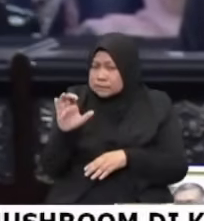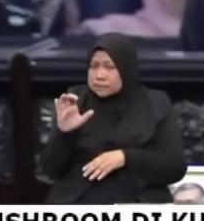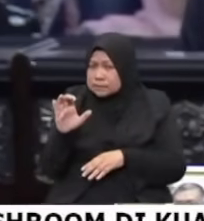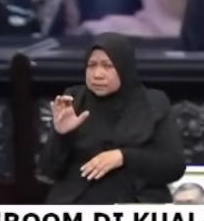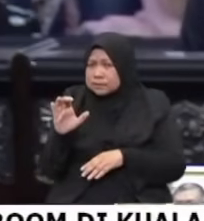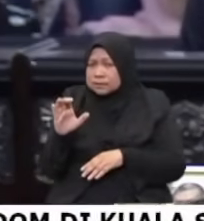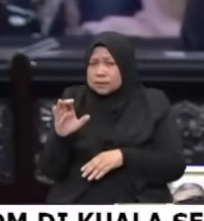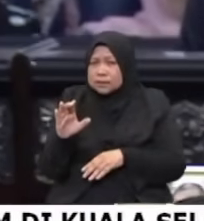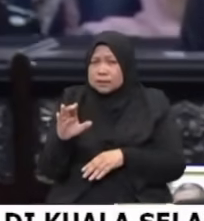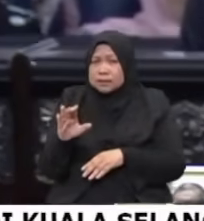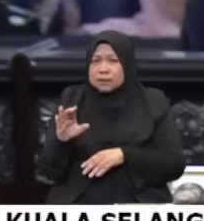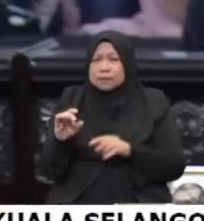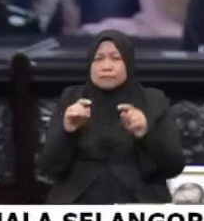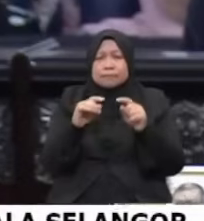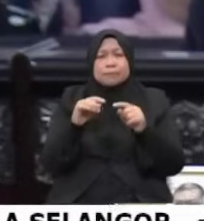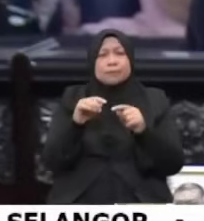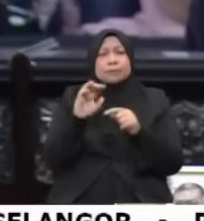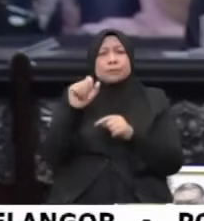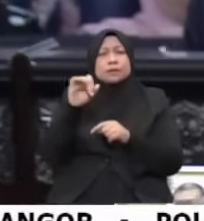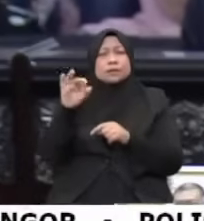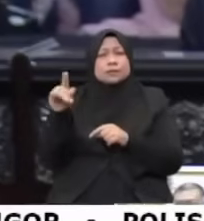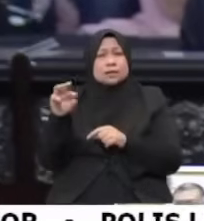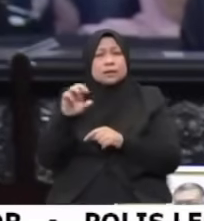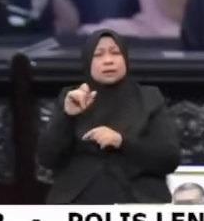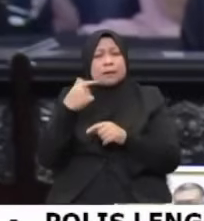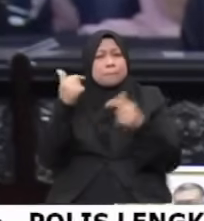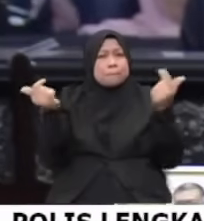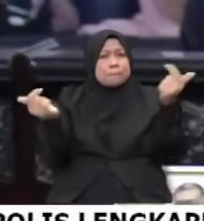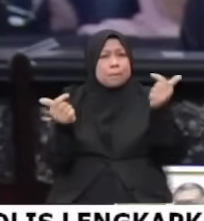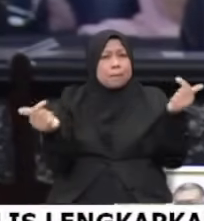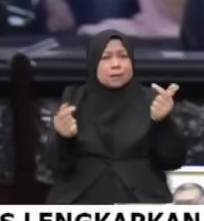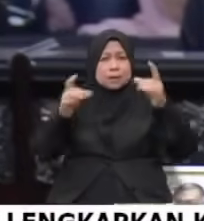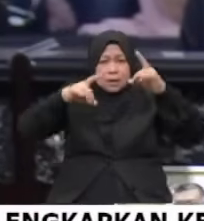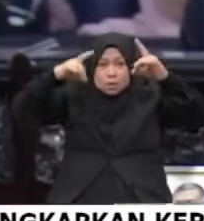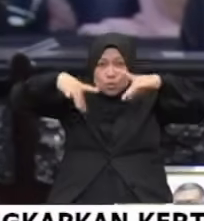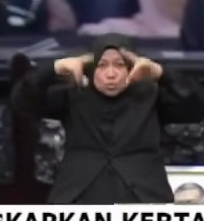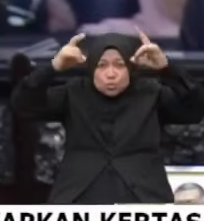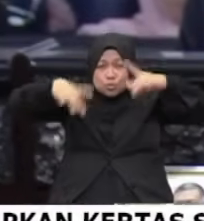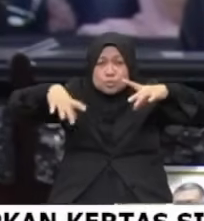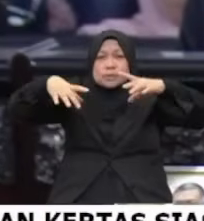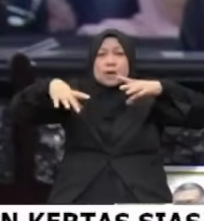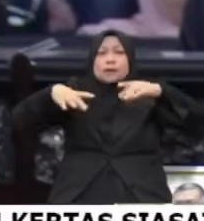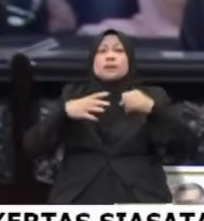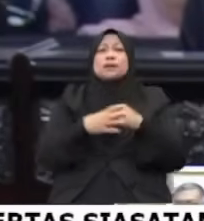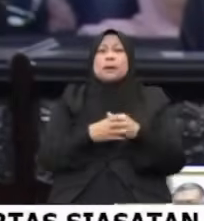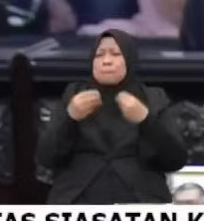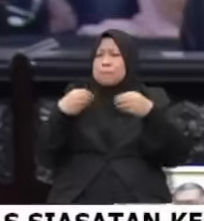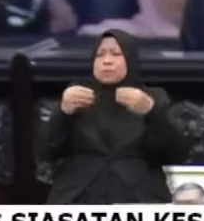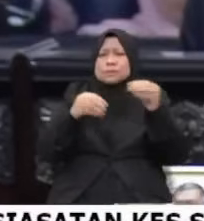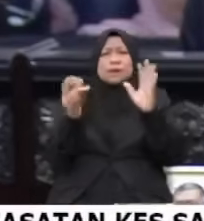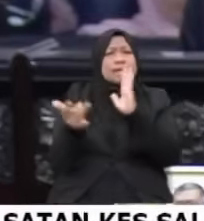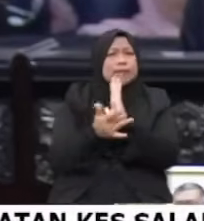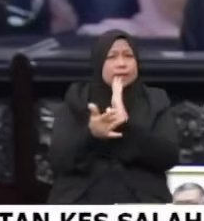IC fabrication WF pemasangan dan ujian dan pemasaran